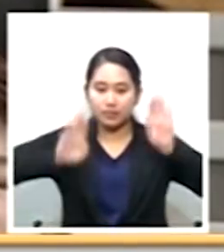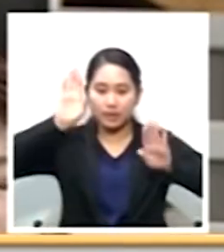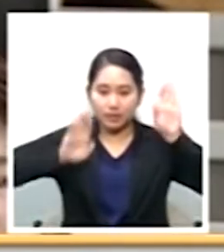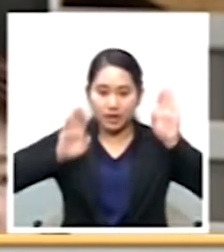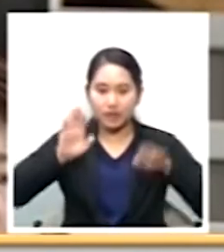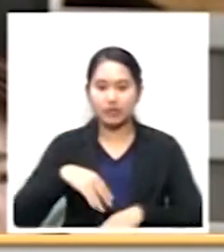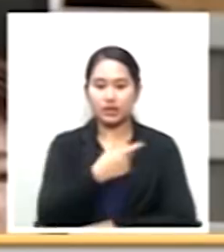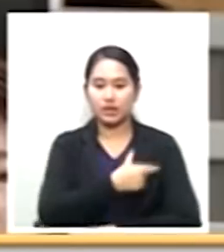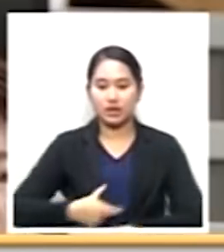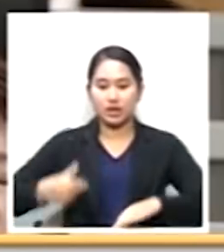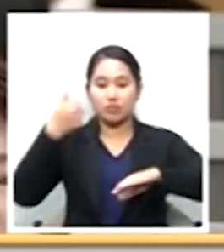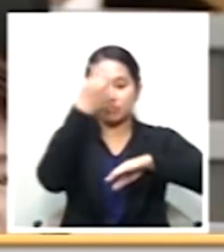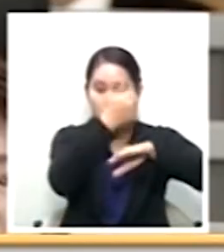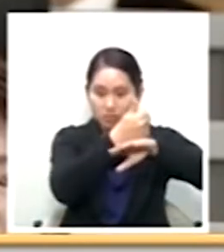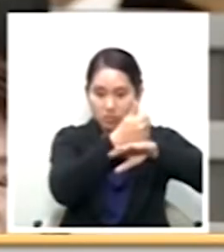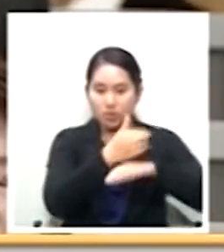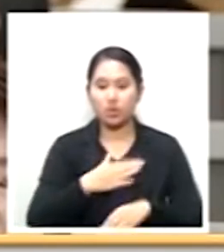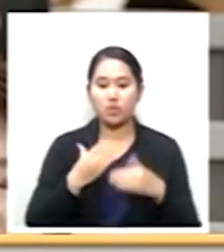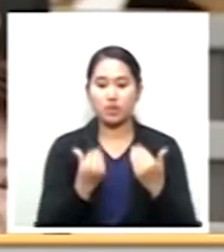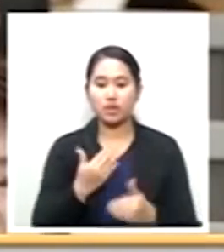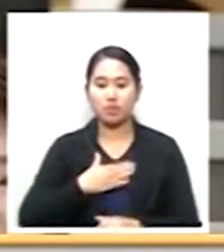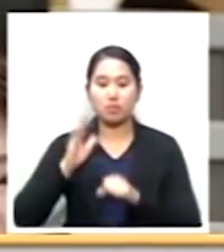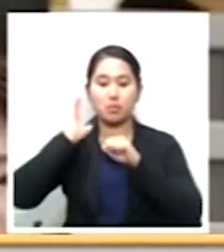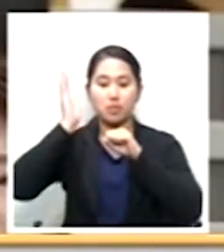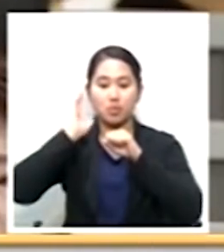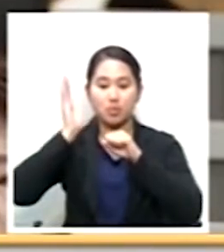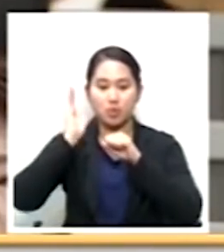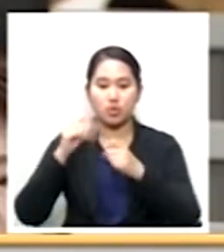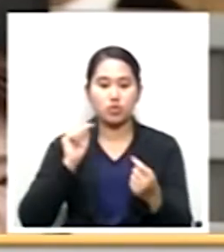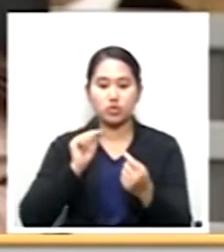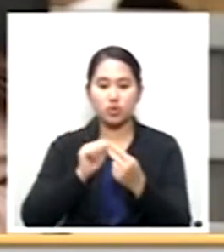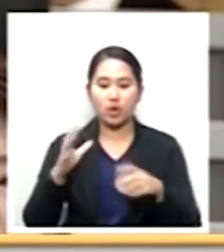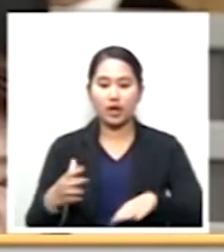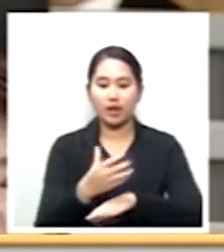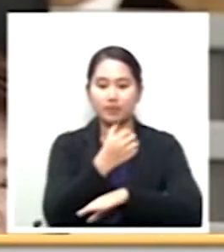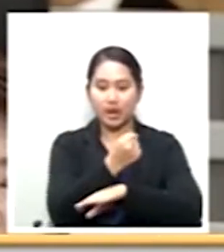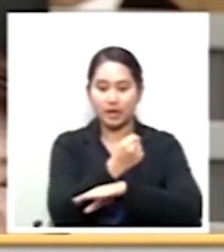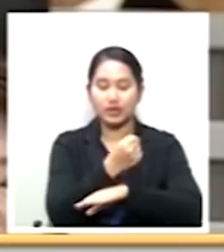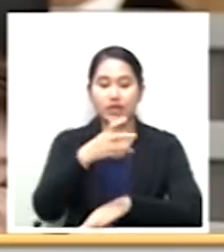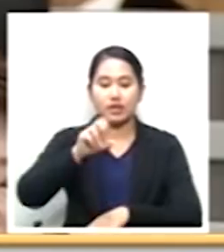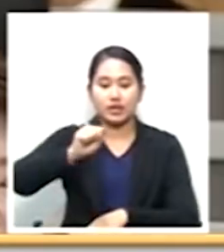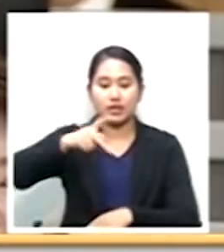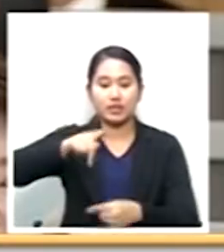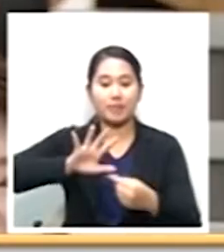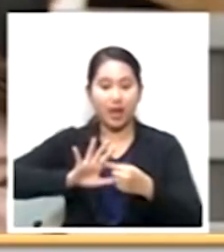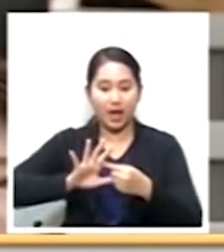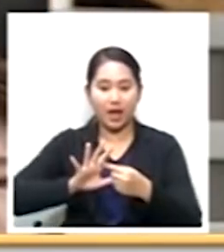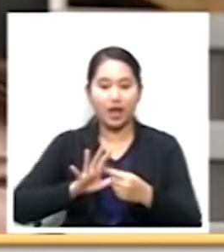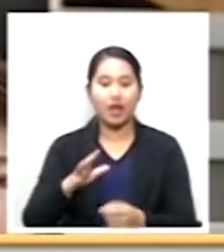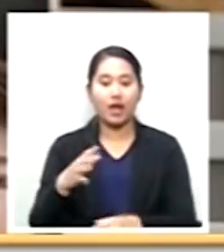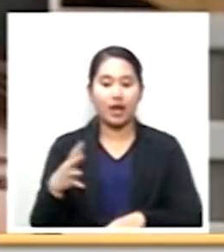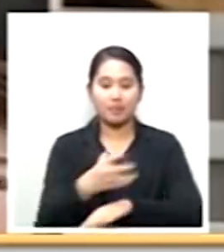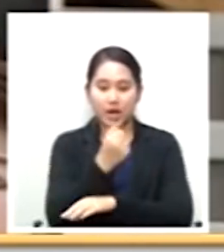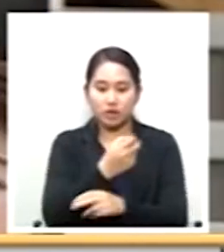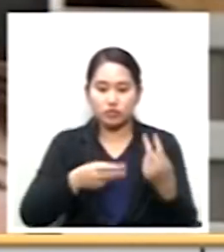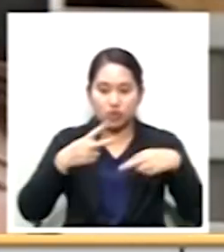การอภิปรายของผมในวันนี้เป็นไปเพื่อยืนยันอำนาจของสภาตามรัฐธรรมนูญตรวจสอบถ่วงดุลกับฝ่ายบริหารรักษ